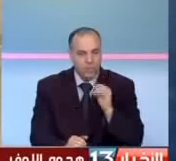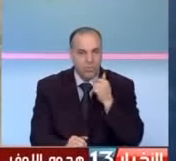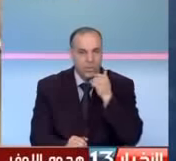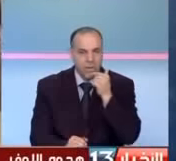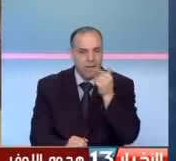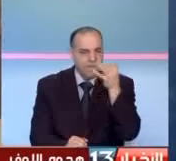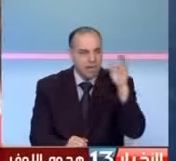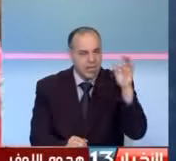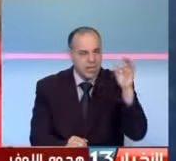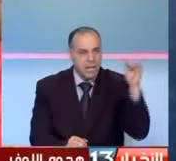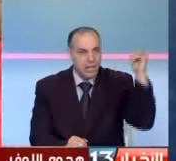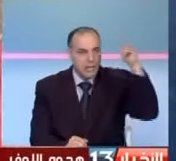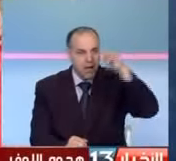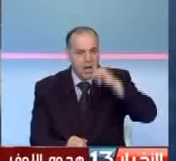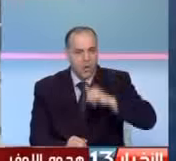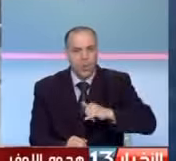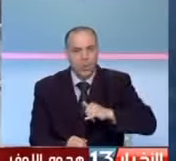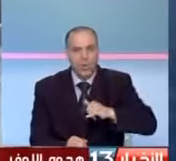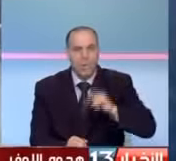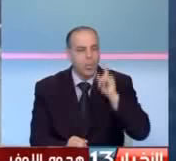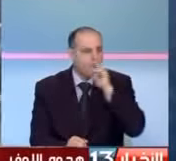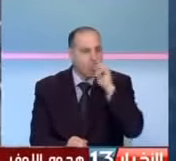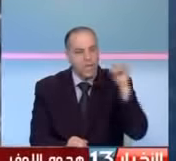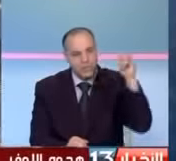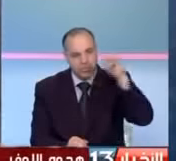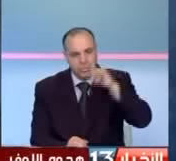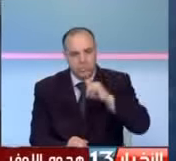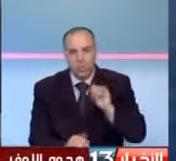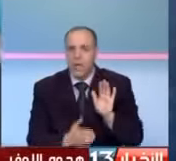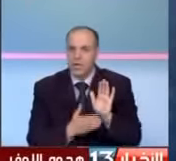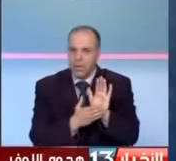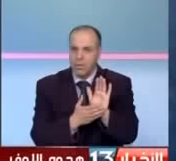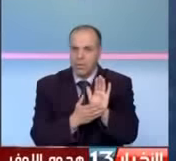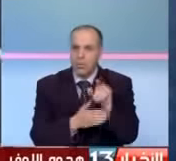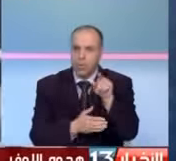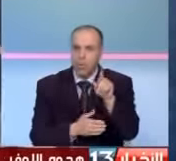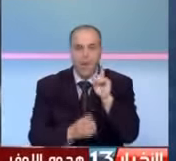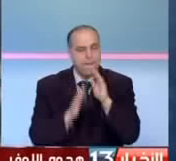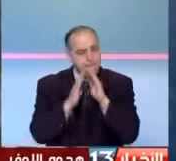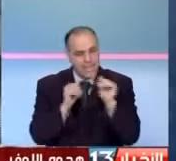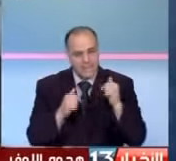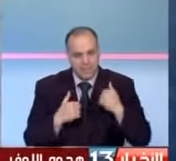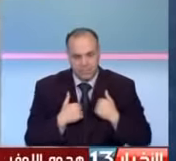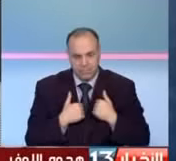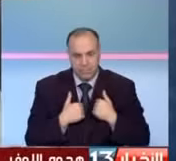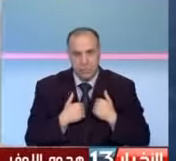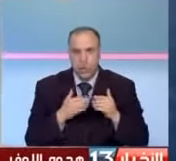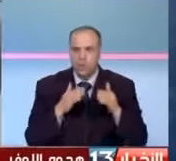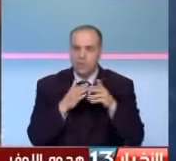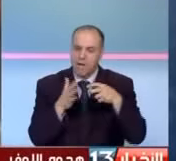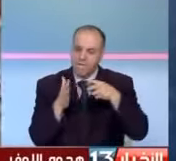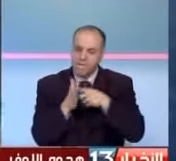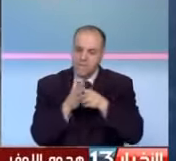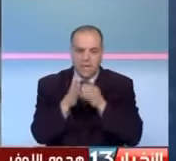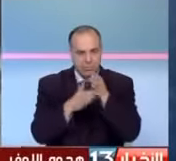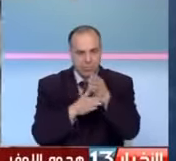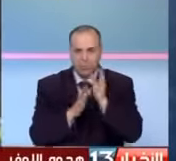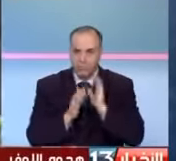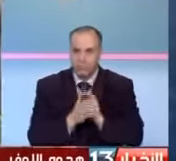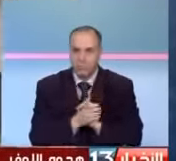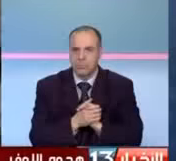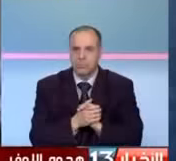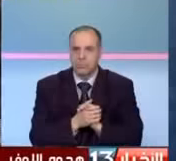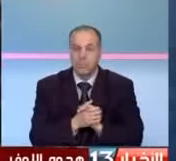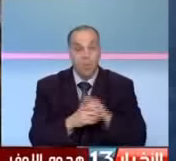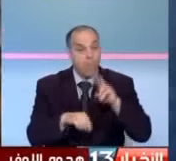إلى فرنسا في طائرة قادمة من دبي وقدم نفسه على أنه مصري عند طلب تأشيرة الدخول.